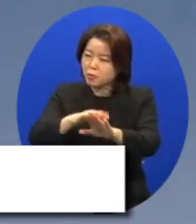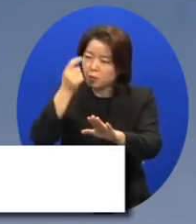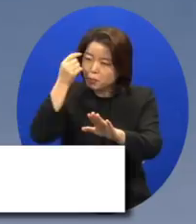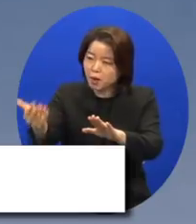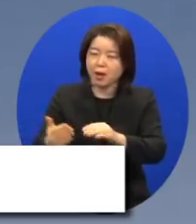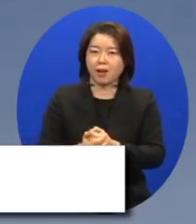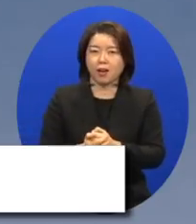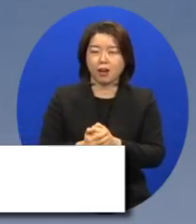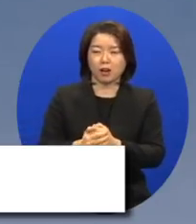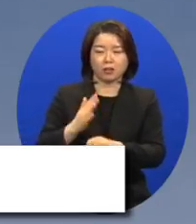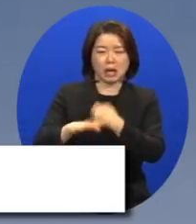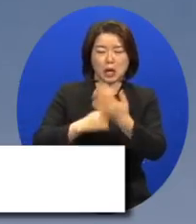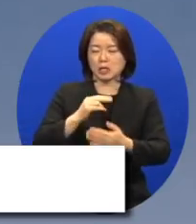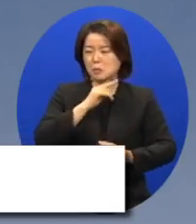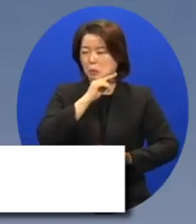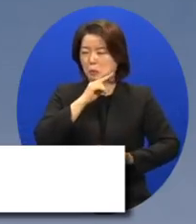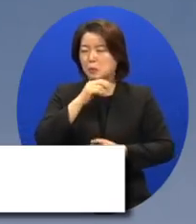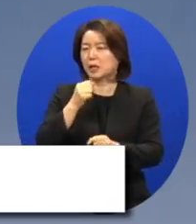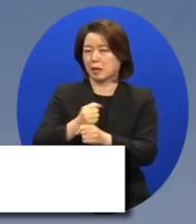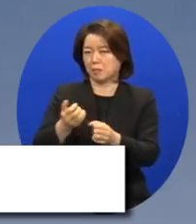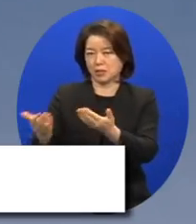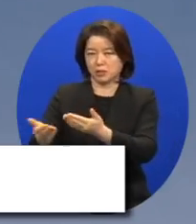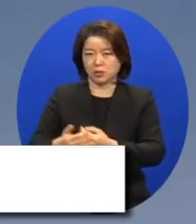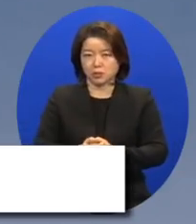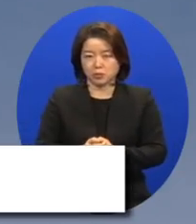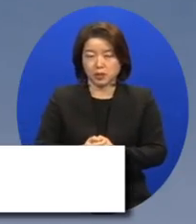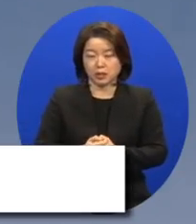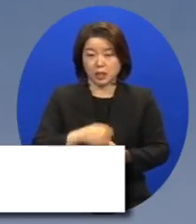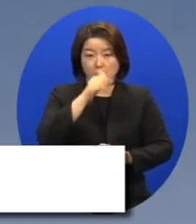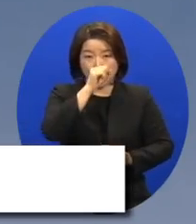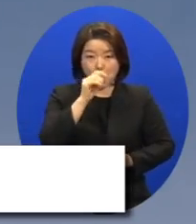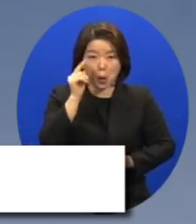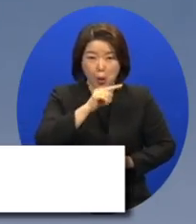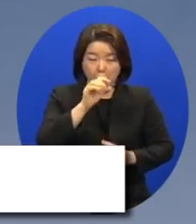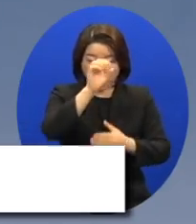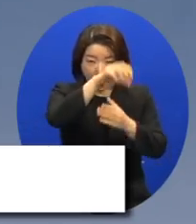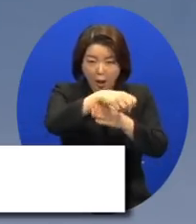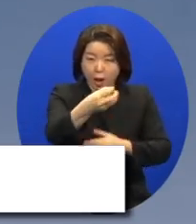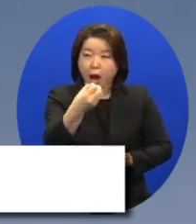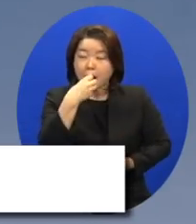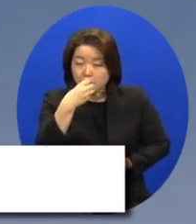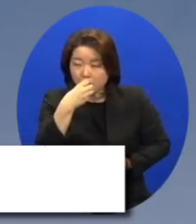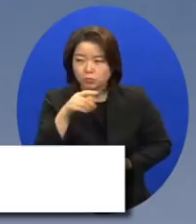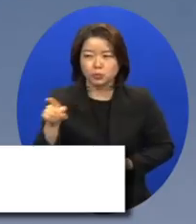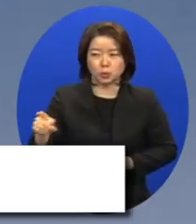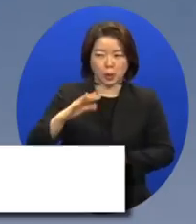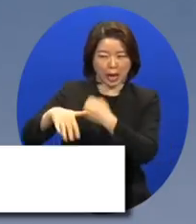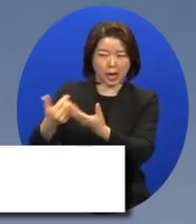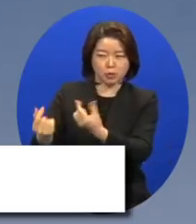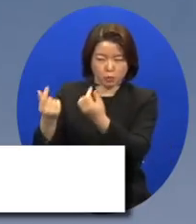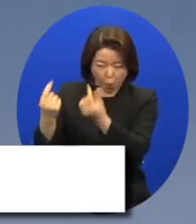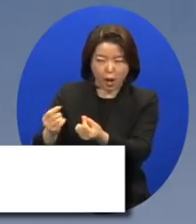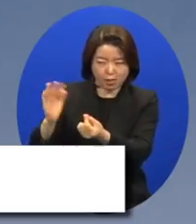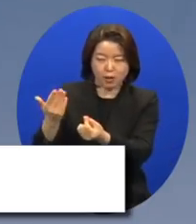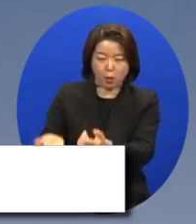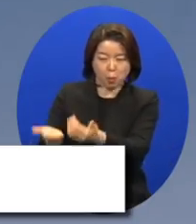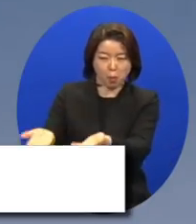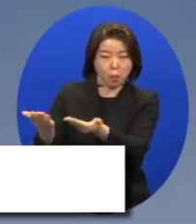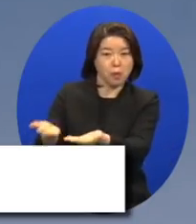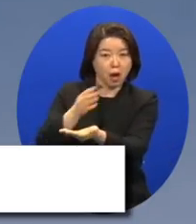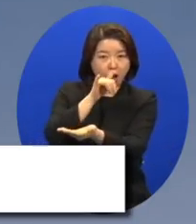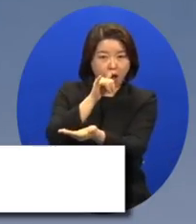하나님을 의심하게 만들었습니다 선악과를 따먹으면 너도 하나님처럼 될 것이다 그렇게 부축 이었습니다